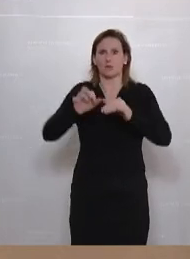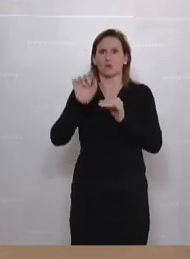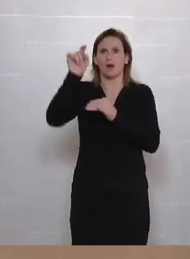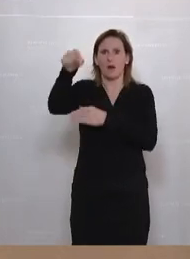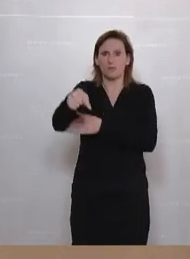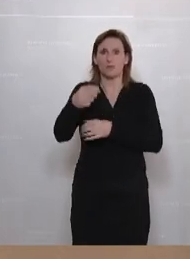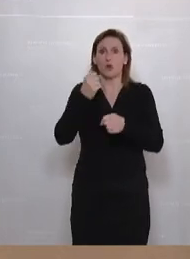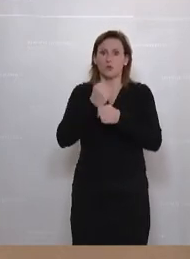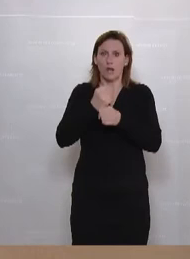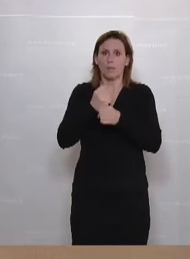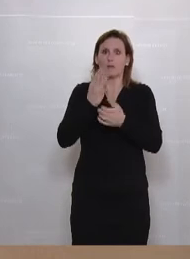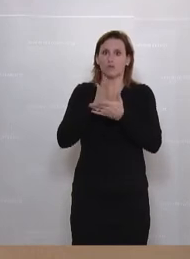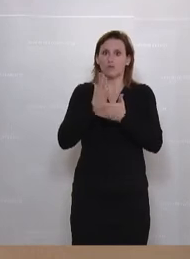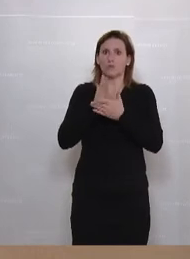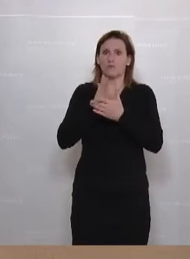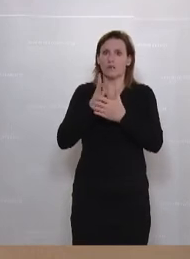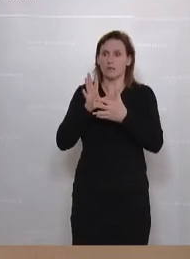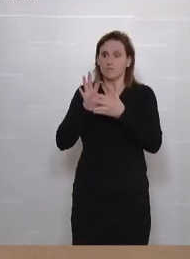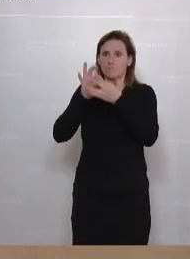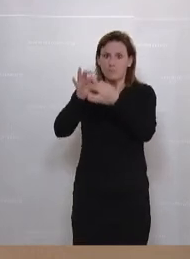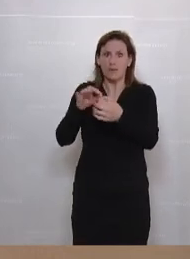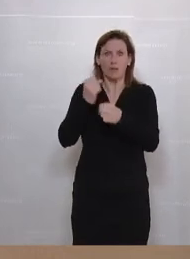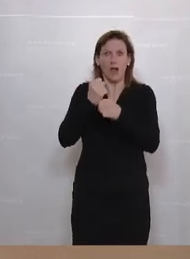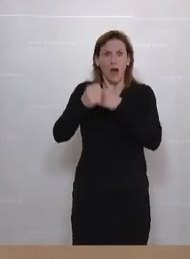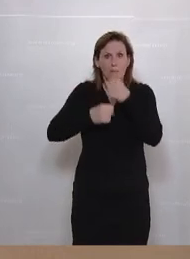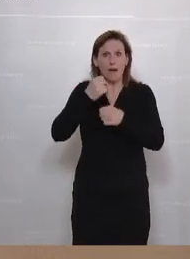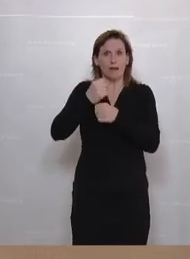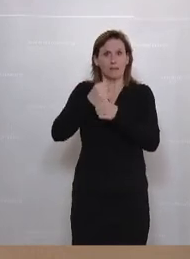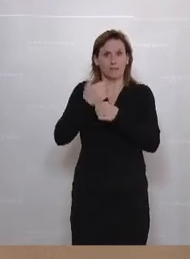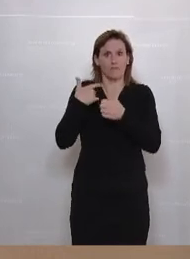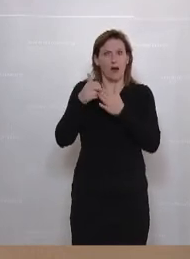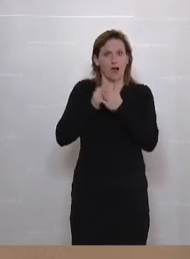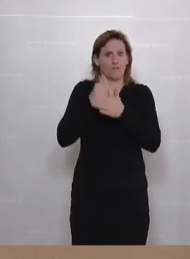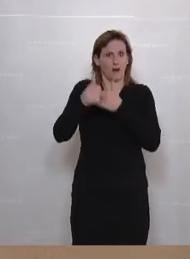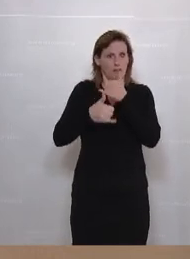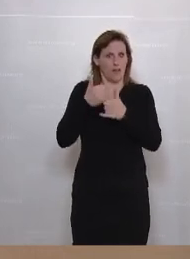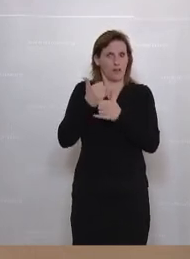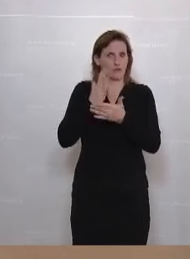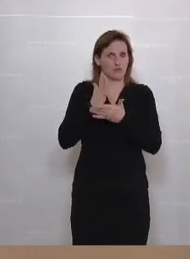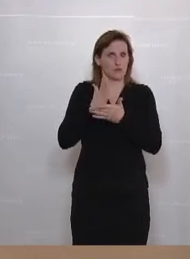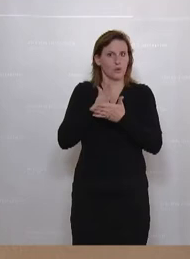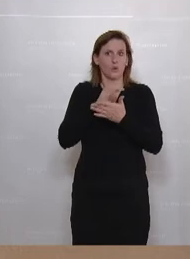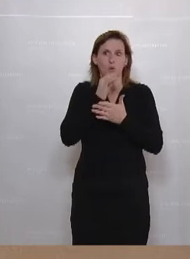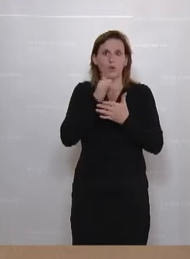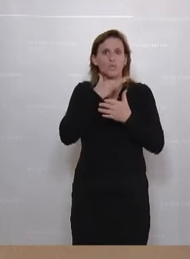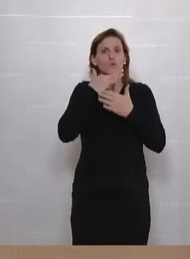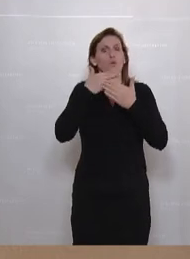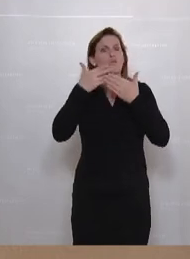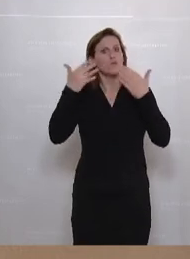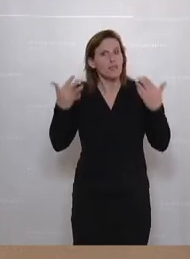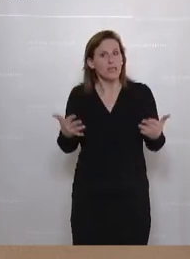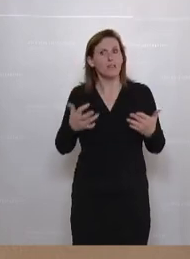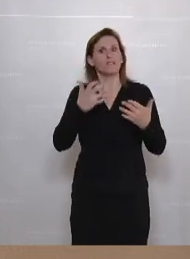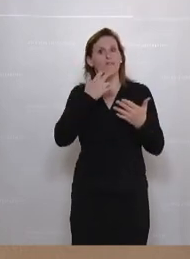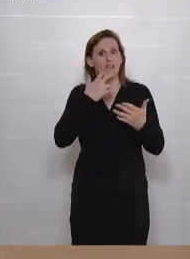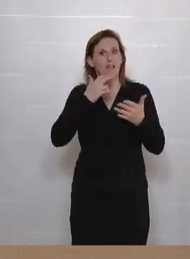Arbeit wurde de facto aufgenommen. Die Arbeit wurde mit dem Jahresbeginn aufgenommen, noch nicht im Ausmaß, wie es am Ende im